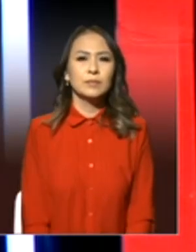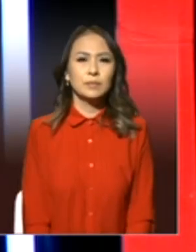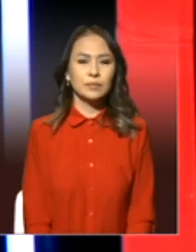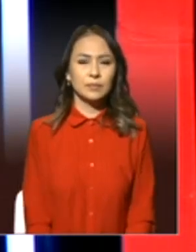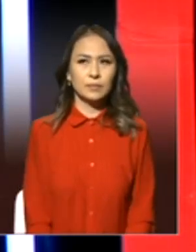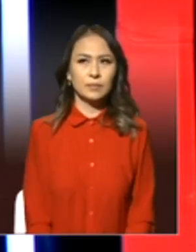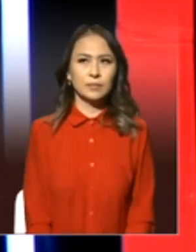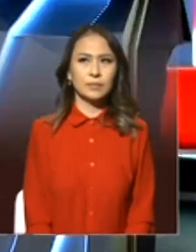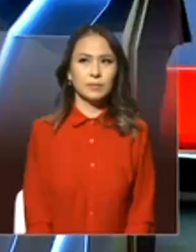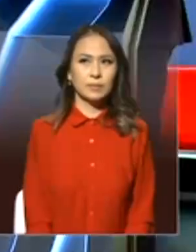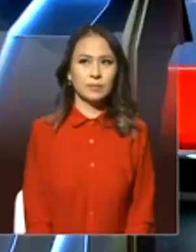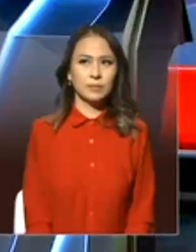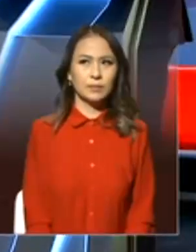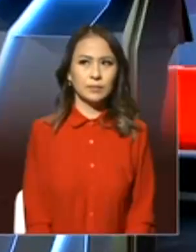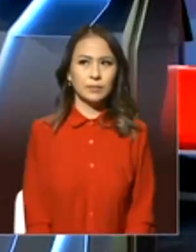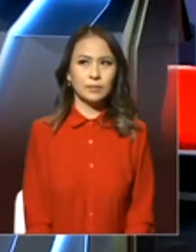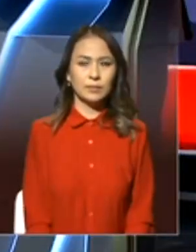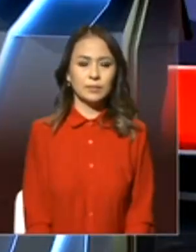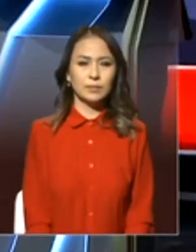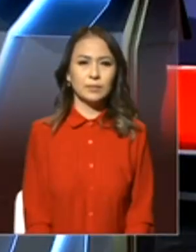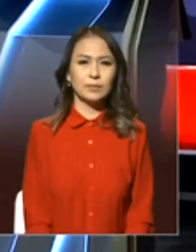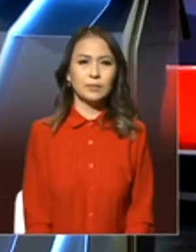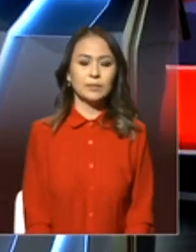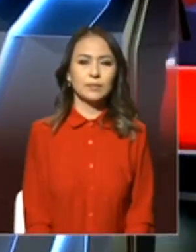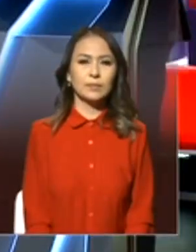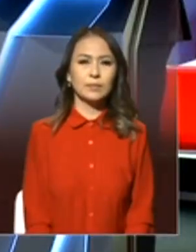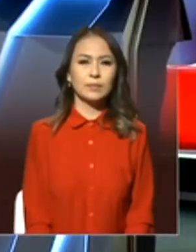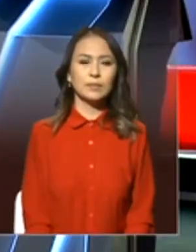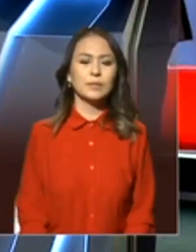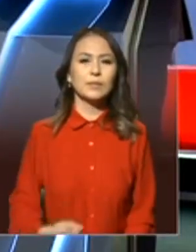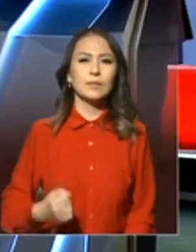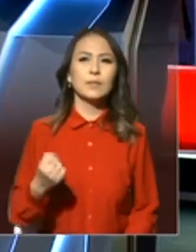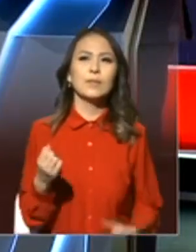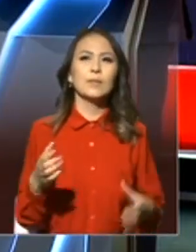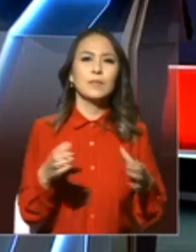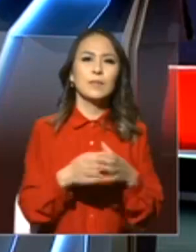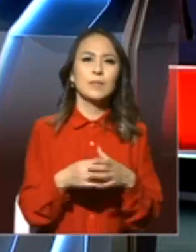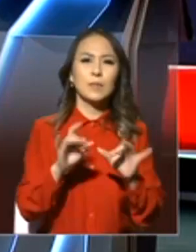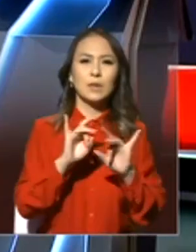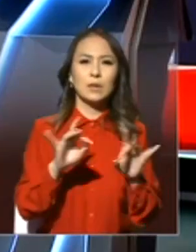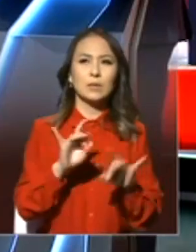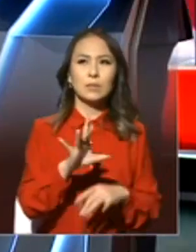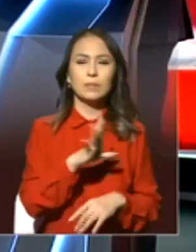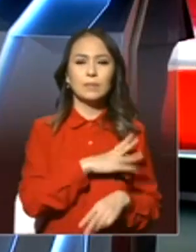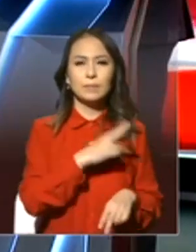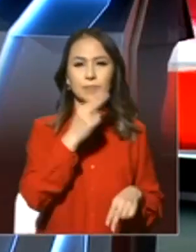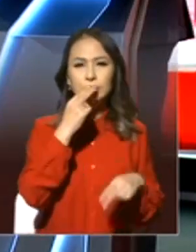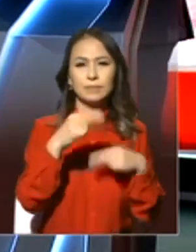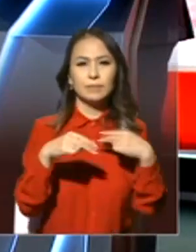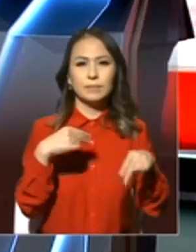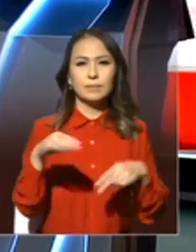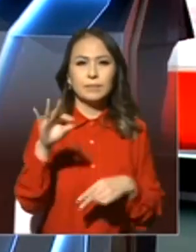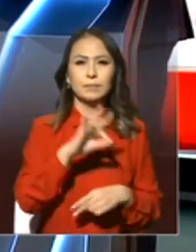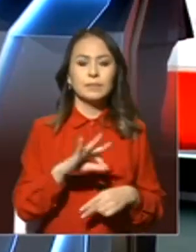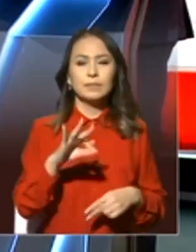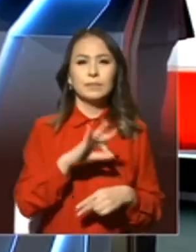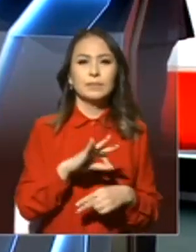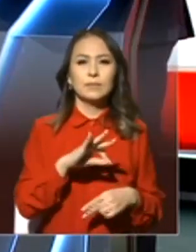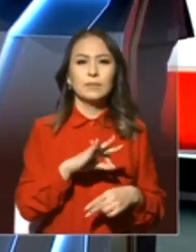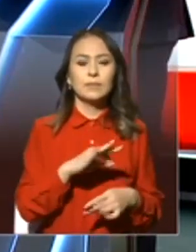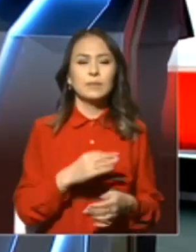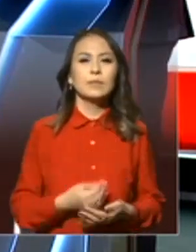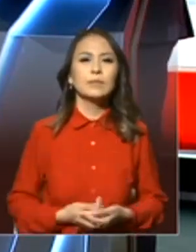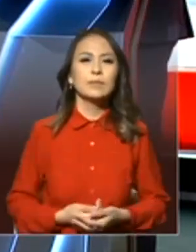екен. Иә, айта аласыз. Жаңа әріптестеріміз көп талқылап жатыр ғой, азық-түлік өнімдері жеткілікті